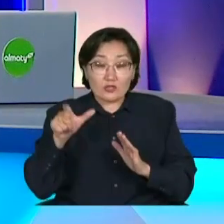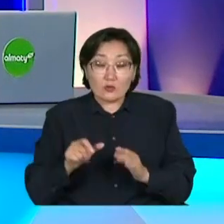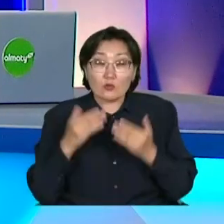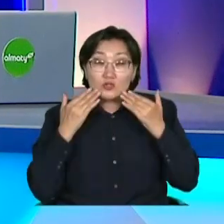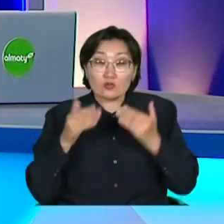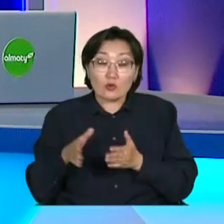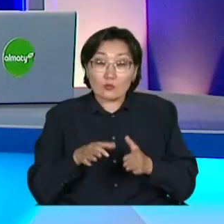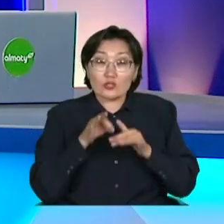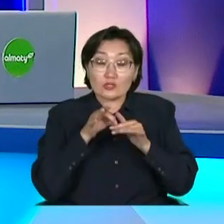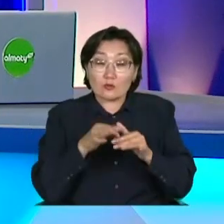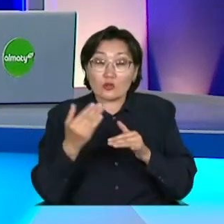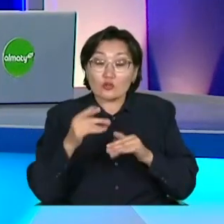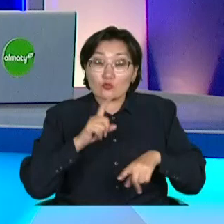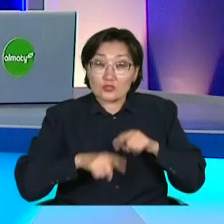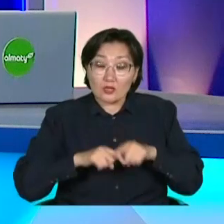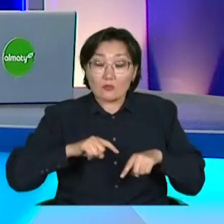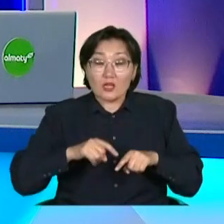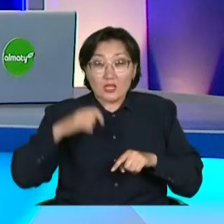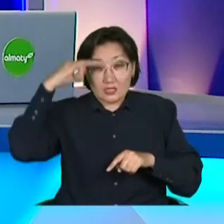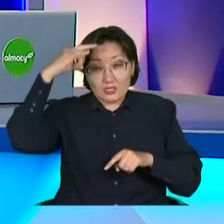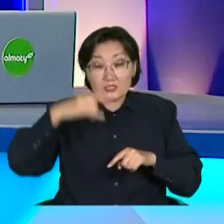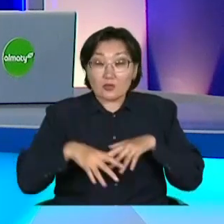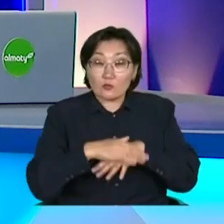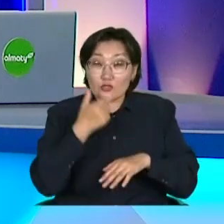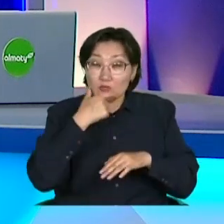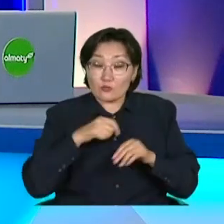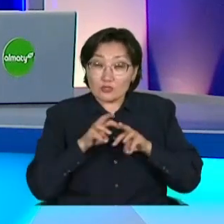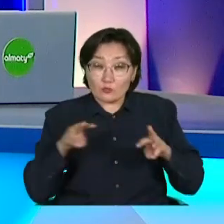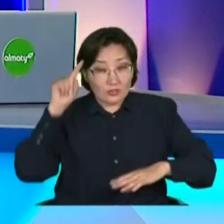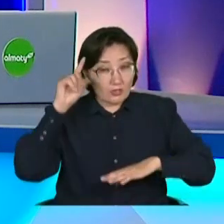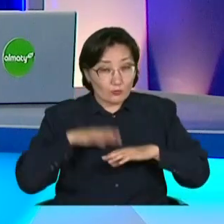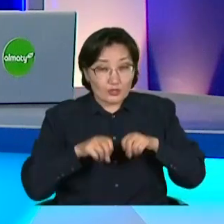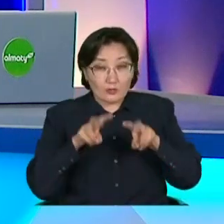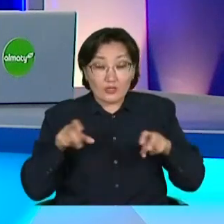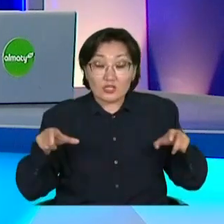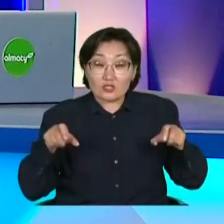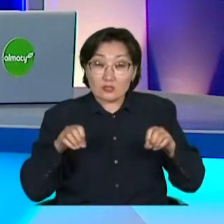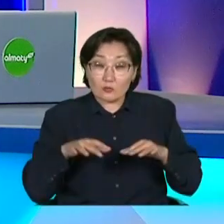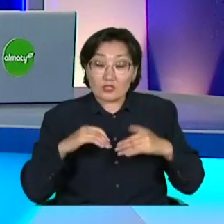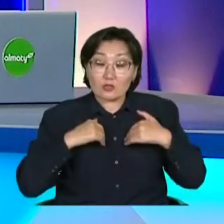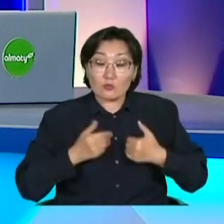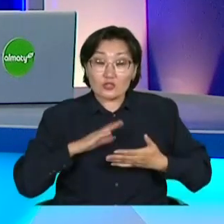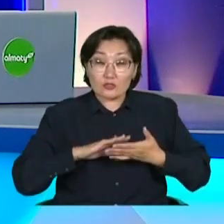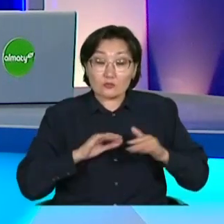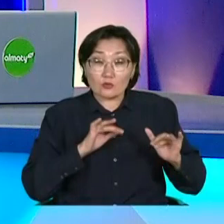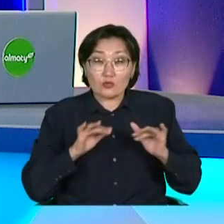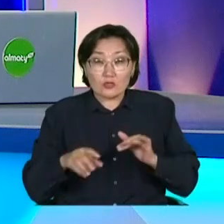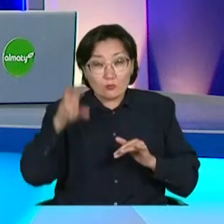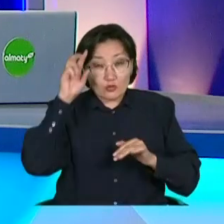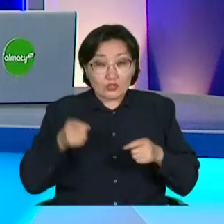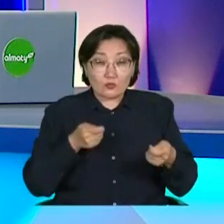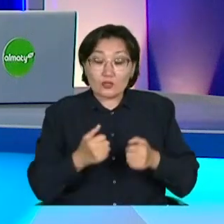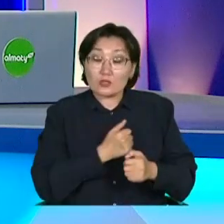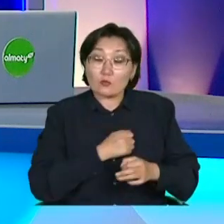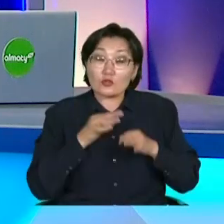салу үшін марқұмның туыстары мен қазақ зиялылары, министрлік пен әкімдік өкілдері жиналды. Қаралы жиында мемлекет басшысының көңіл